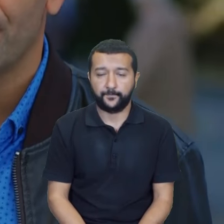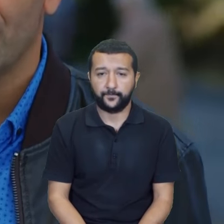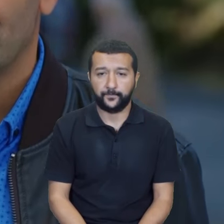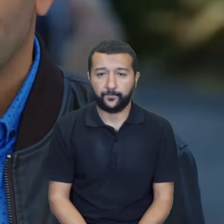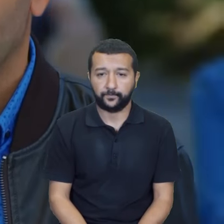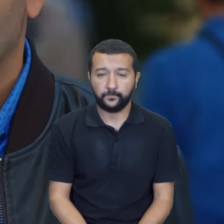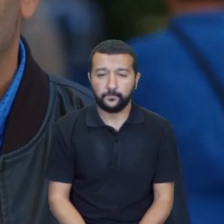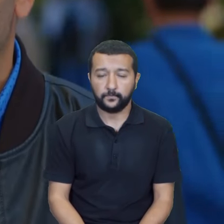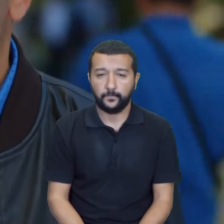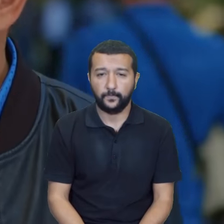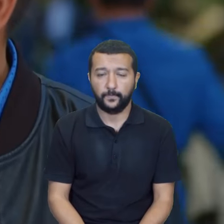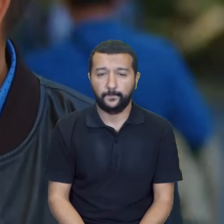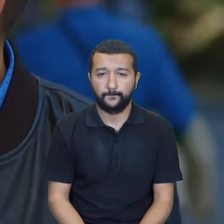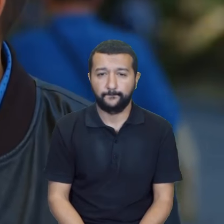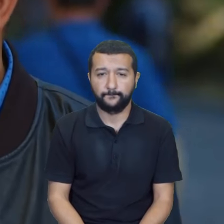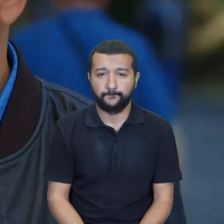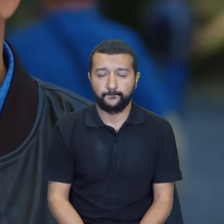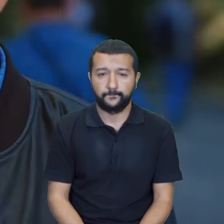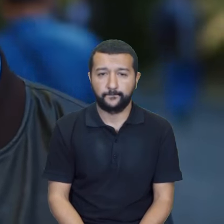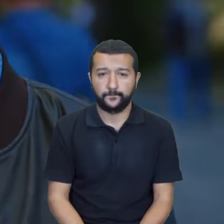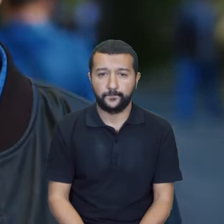Gözünü devirerek başı dik dükkana girdi.